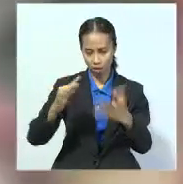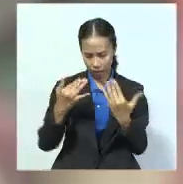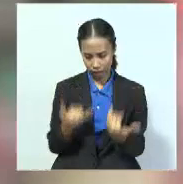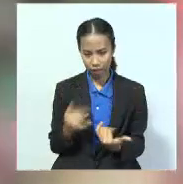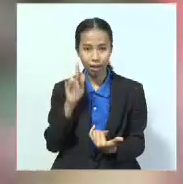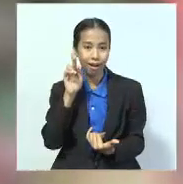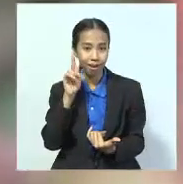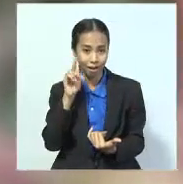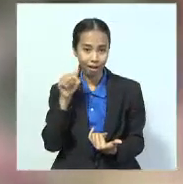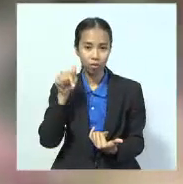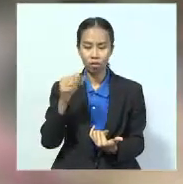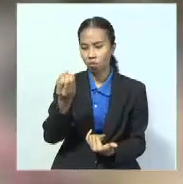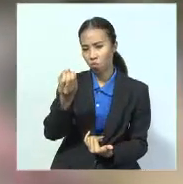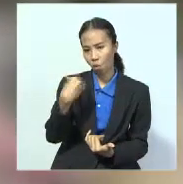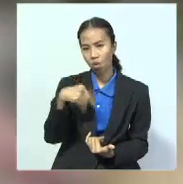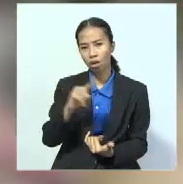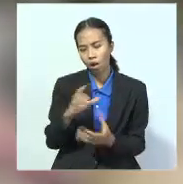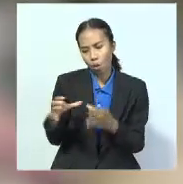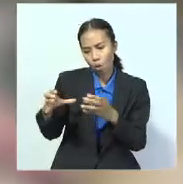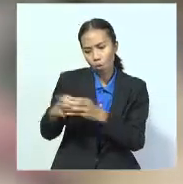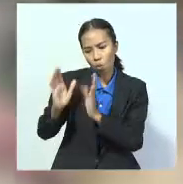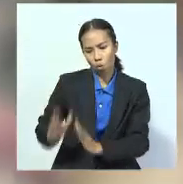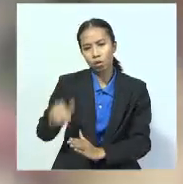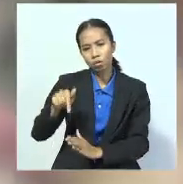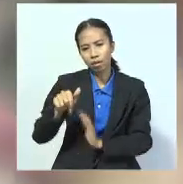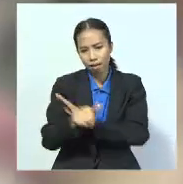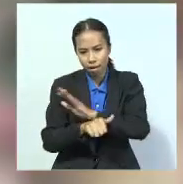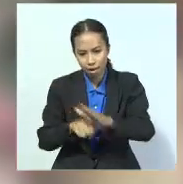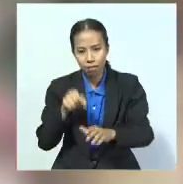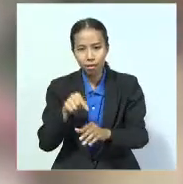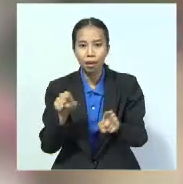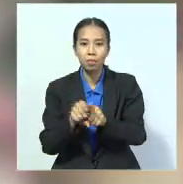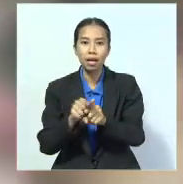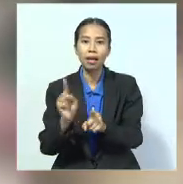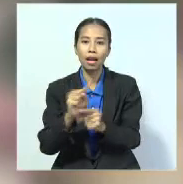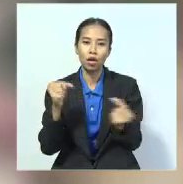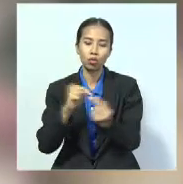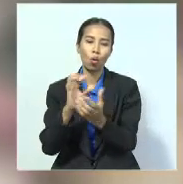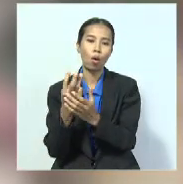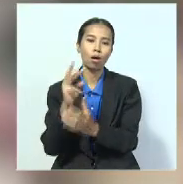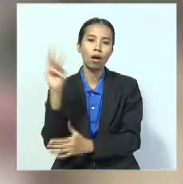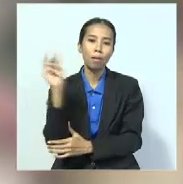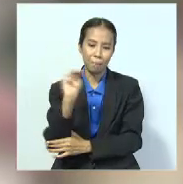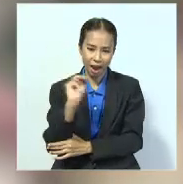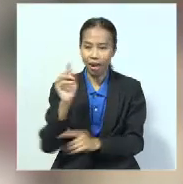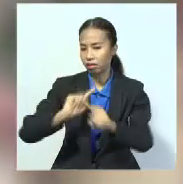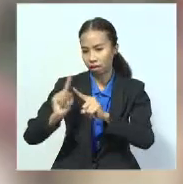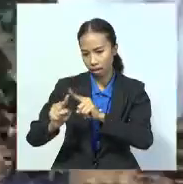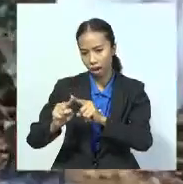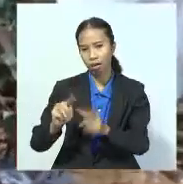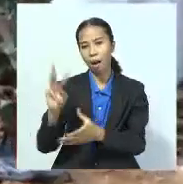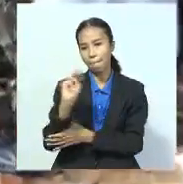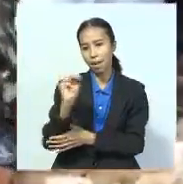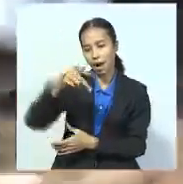นี่ยนะคะก็มีการแจ้งออกมาว่าเป็นกลุ่มคนที่เข้าไปจับพิกัดไม้พยุงและไม้มีค่าในพื้นที่เขต